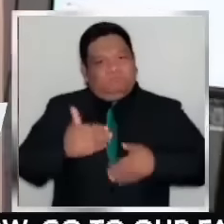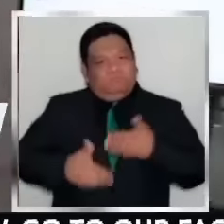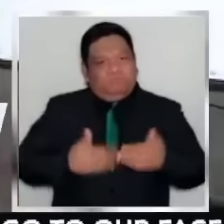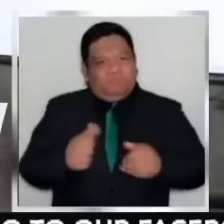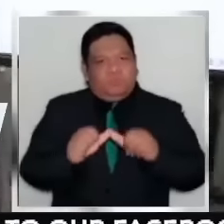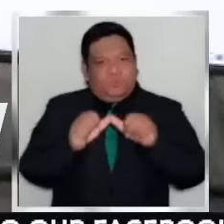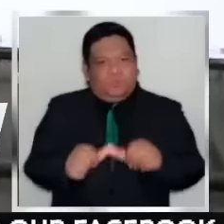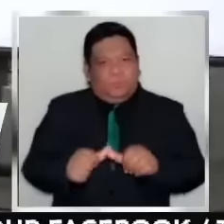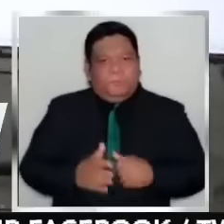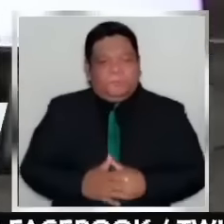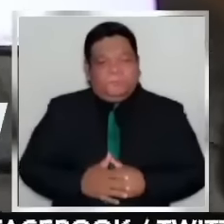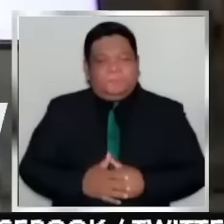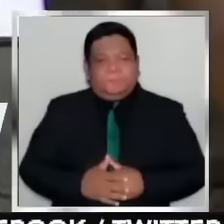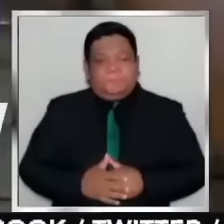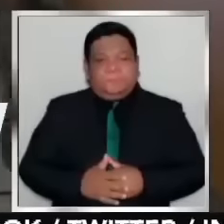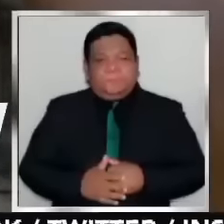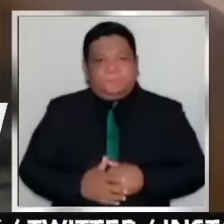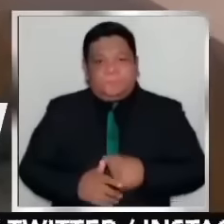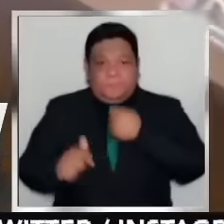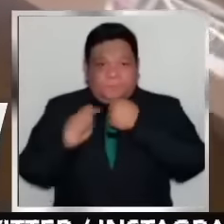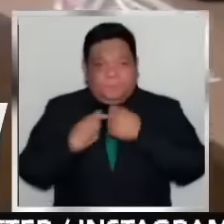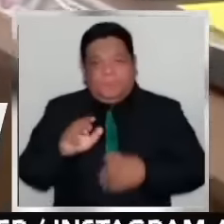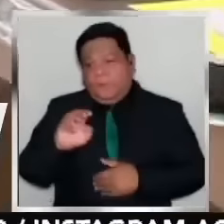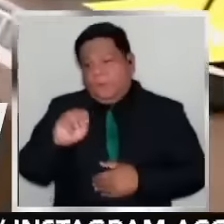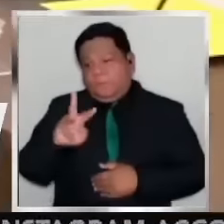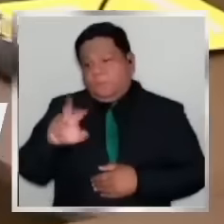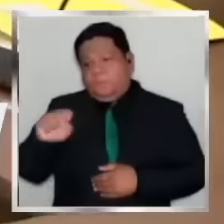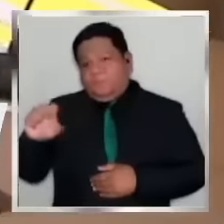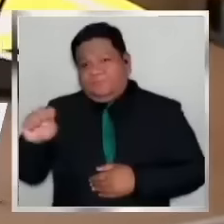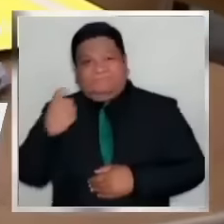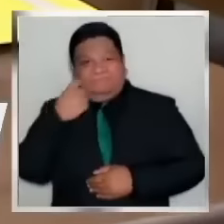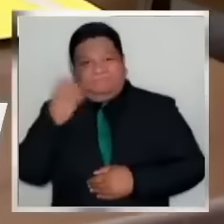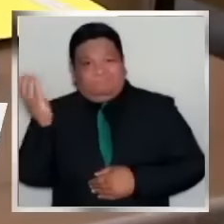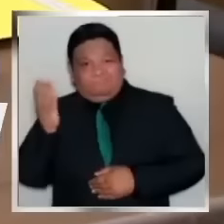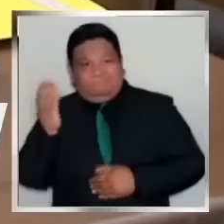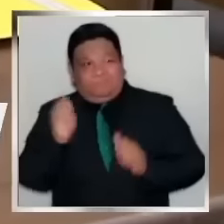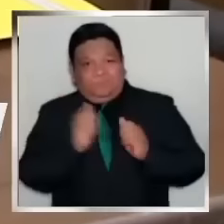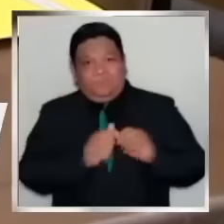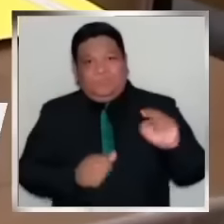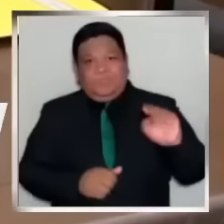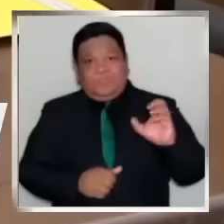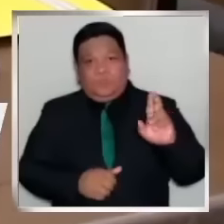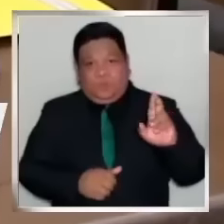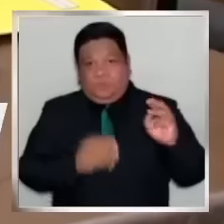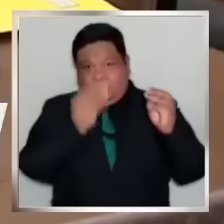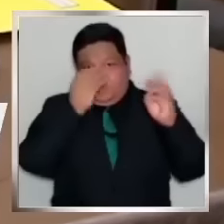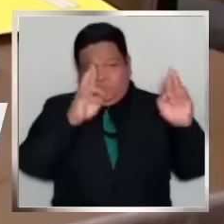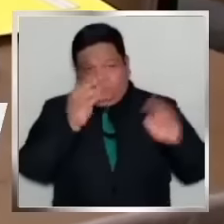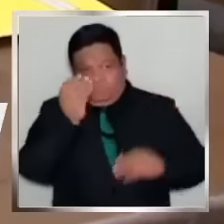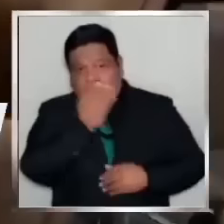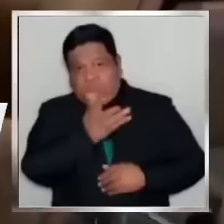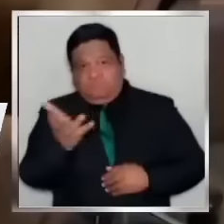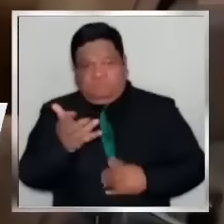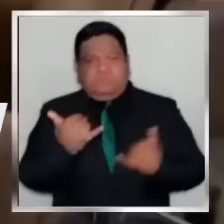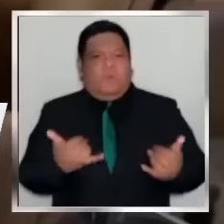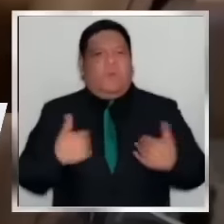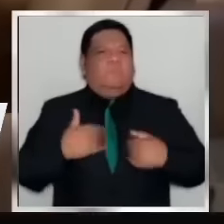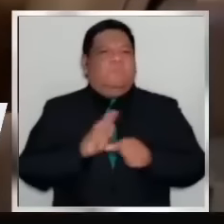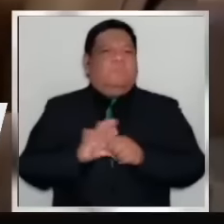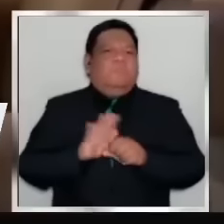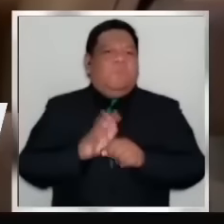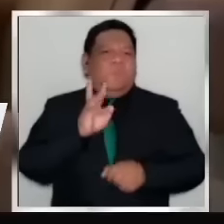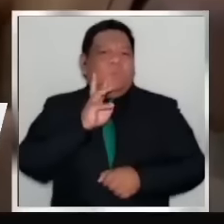ng MWSS sa Metro Manila Mayors at kanila mga kinatawan, tiniyak na sa ngayon ay sapat ang water supply para sa Metro Manila.